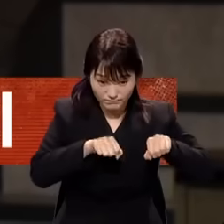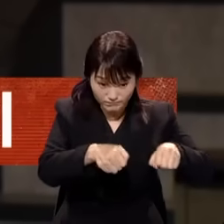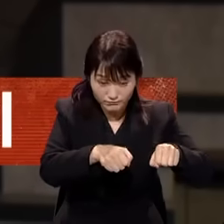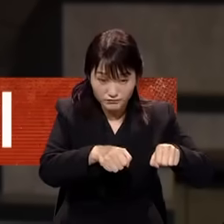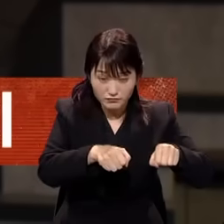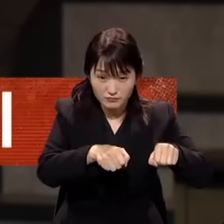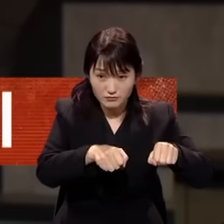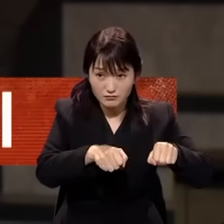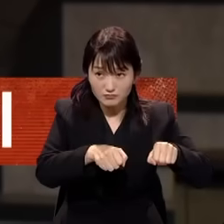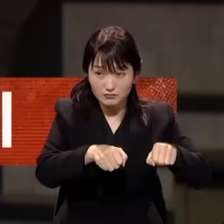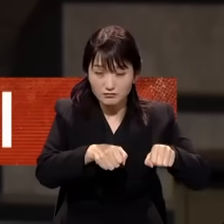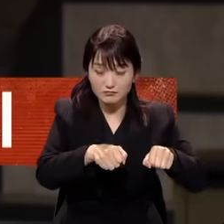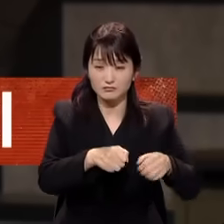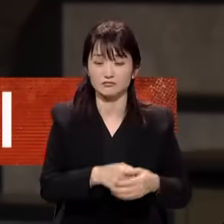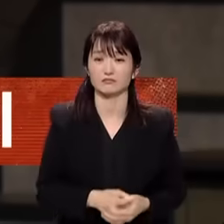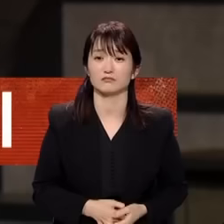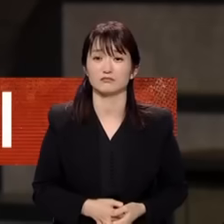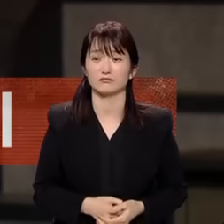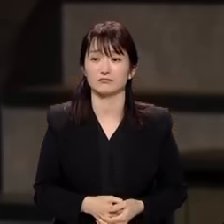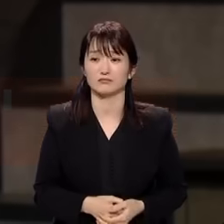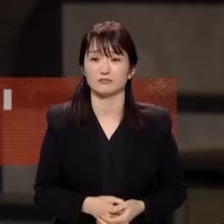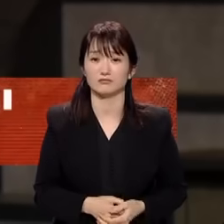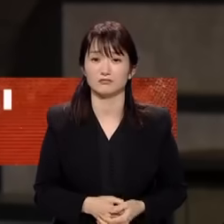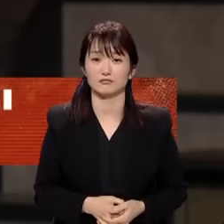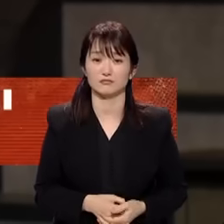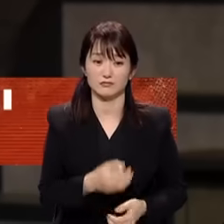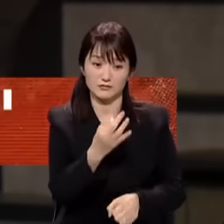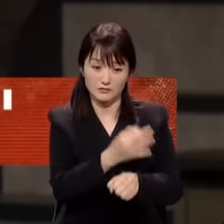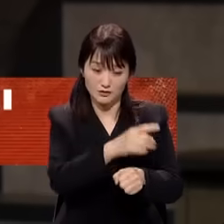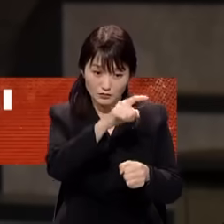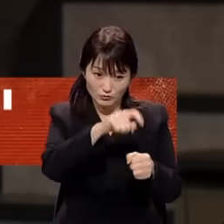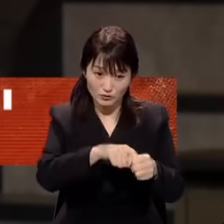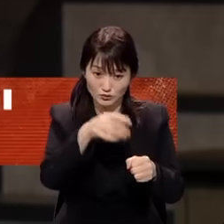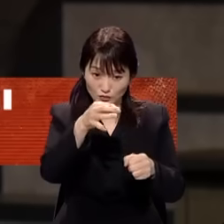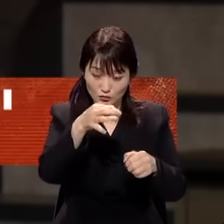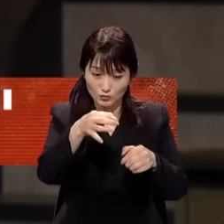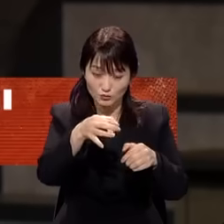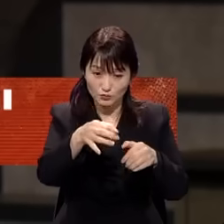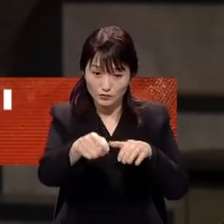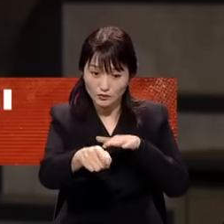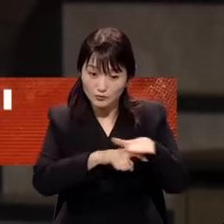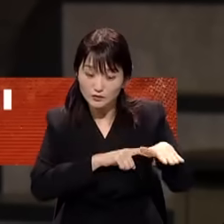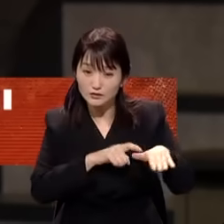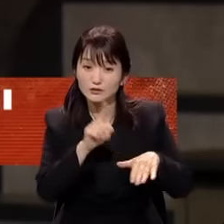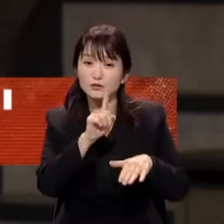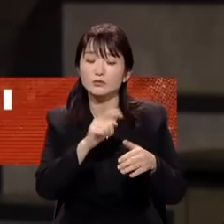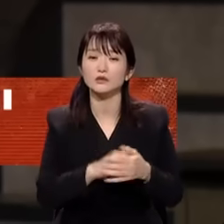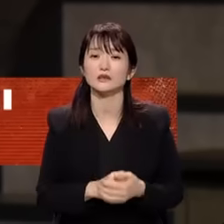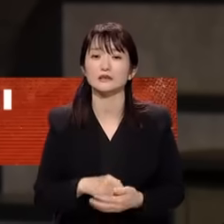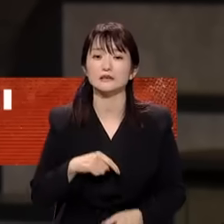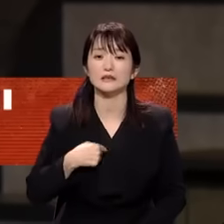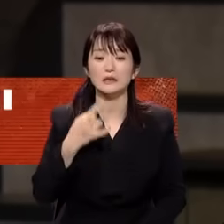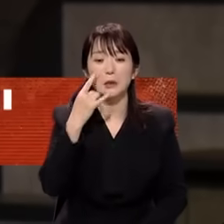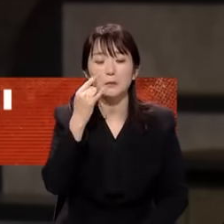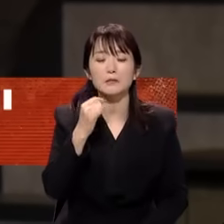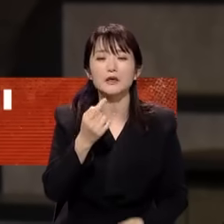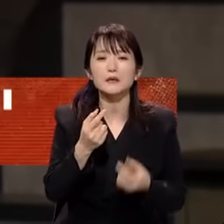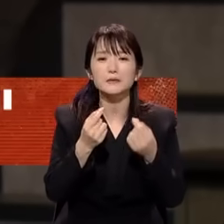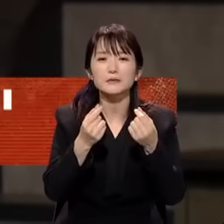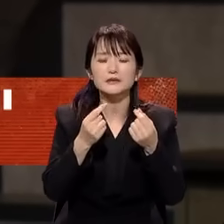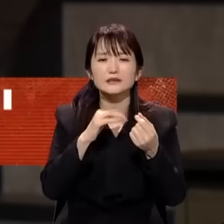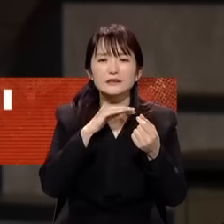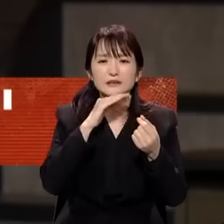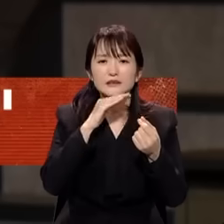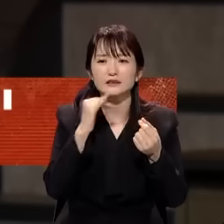사기 위해서 돈을 뺏는다라고 하면 그럼 돈만 뺏지 왜 그 당시에 자기가 어머니뻘 되는 사람에 대해서 성폭행까지 했느냐.